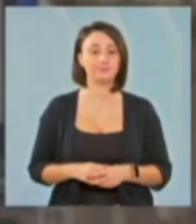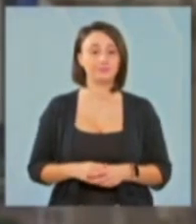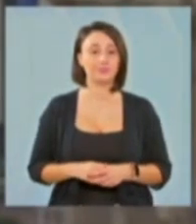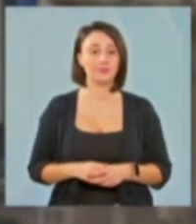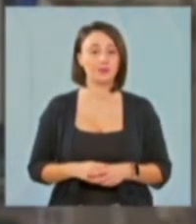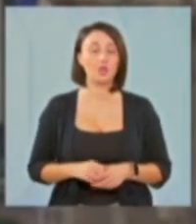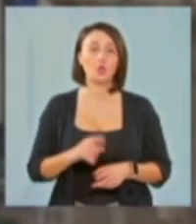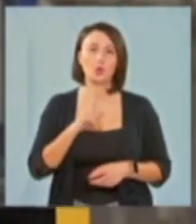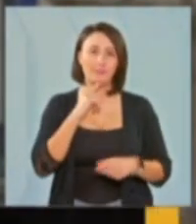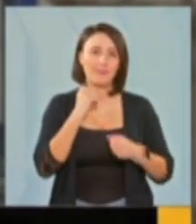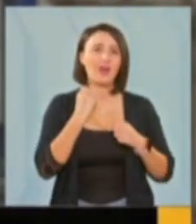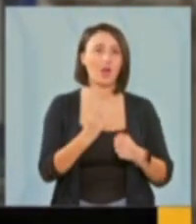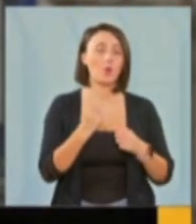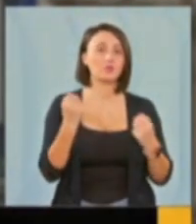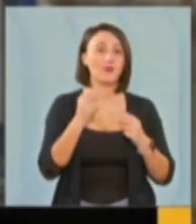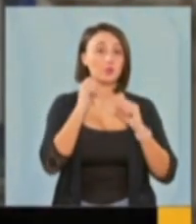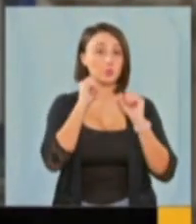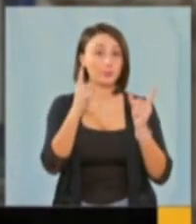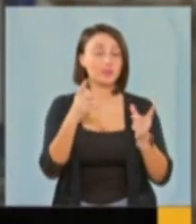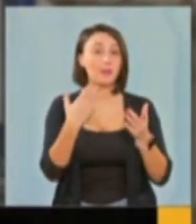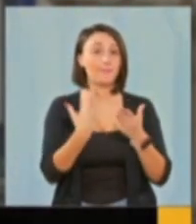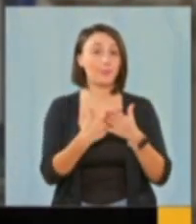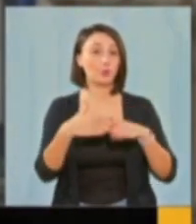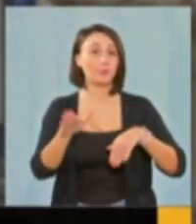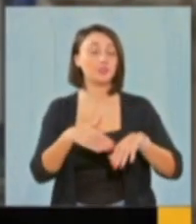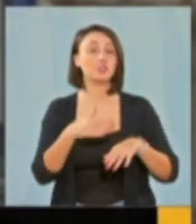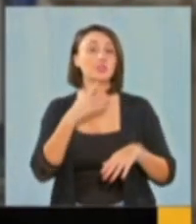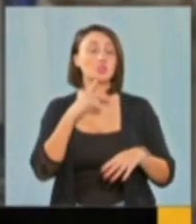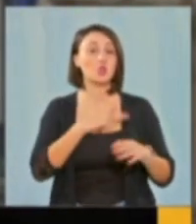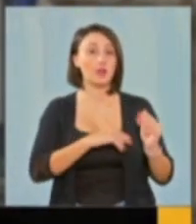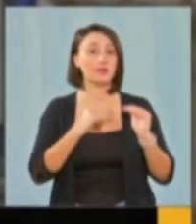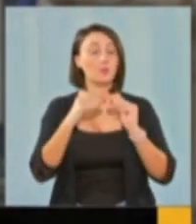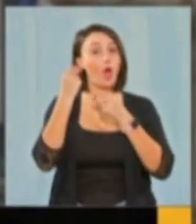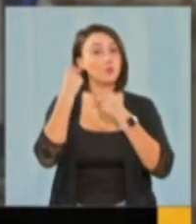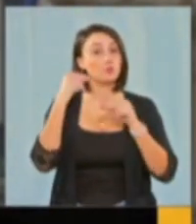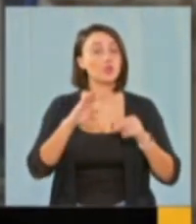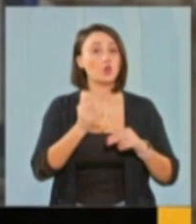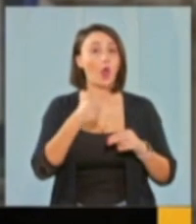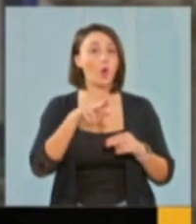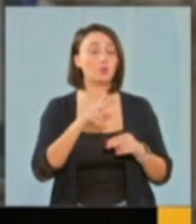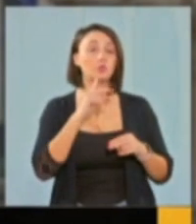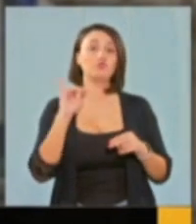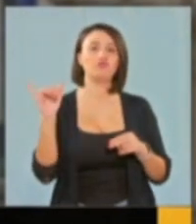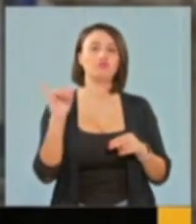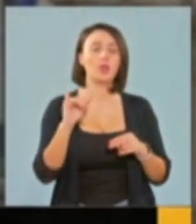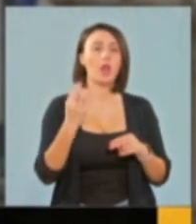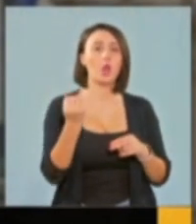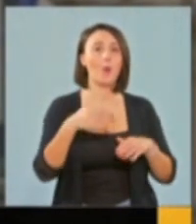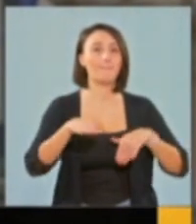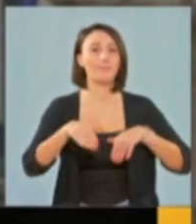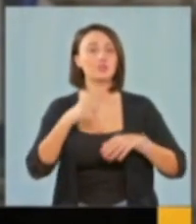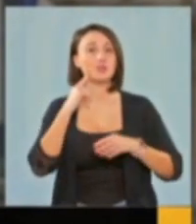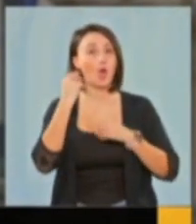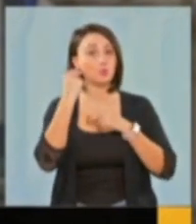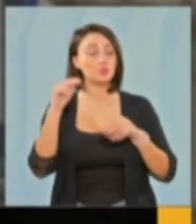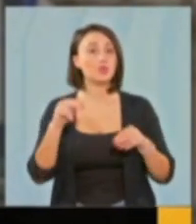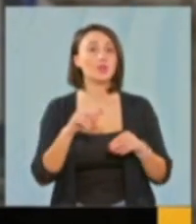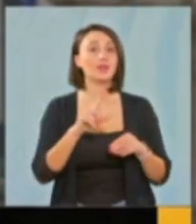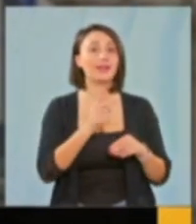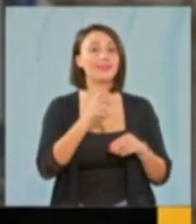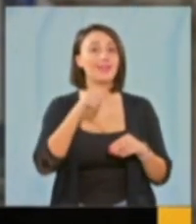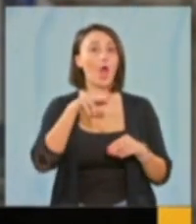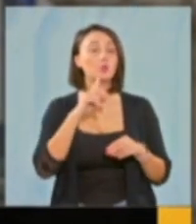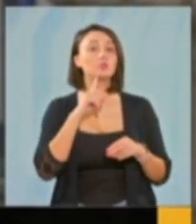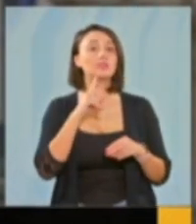nume grele dar și câteva surprize în rândul ministrilor PSD anunțați de Marcel ciolacu printre cei nouă miniștri se numără Sorin Grindeanu